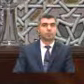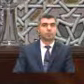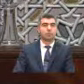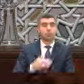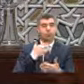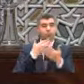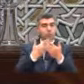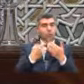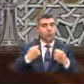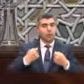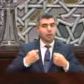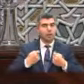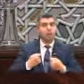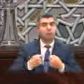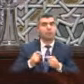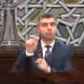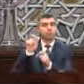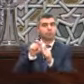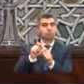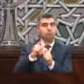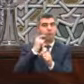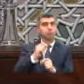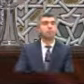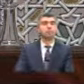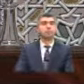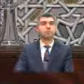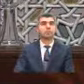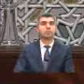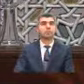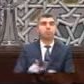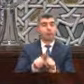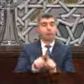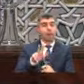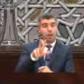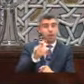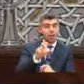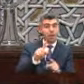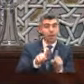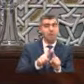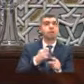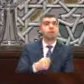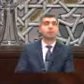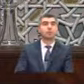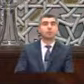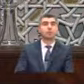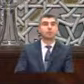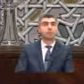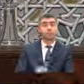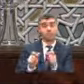شكرا سيد النائب المحترم. كما كتعرفوا ان هذه العمليه ديال